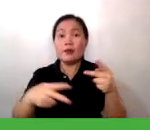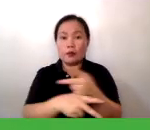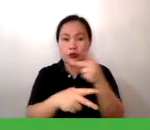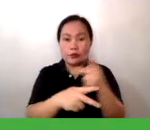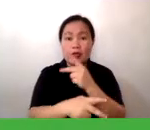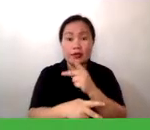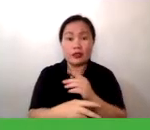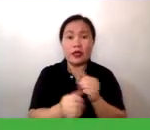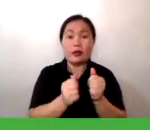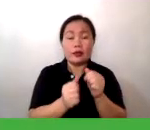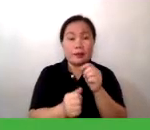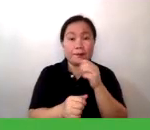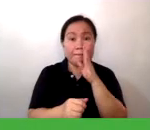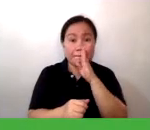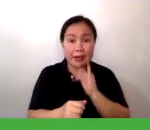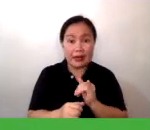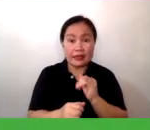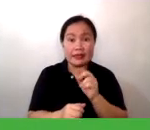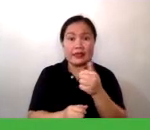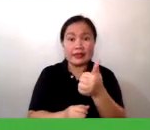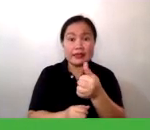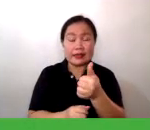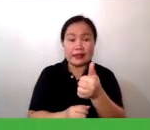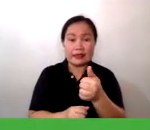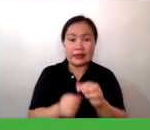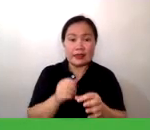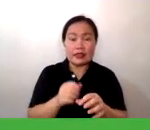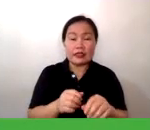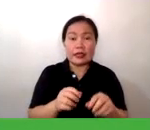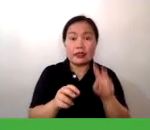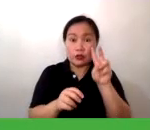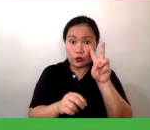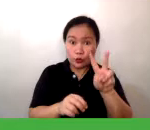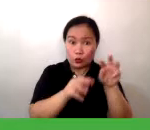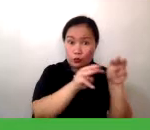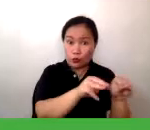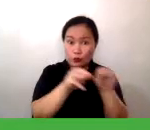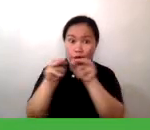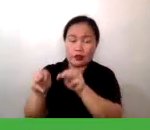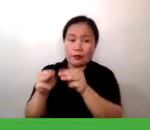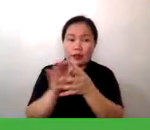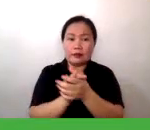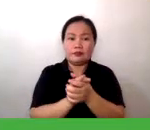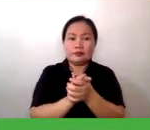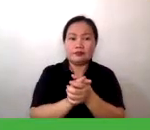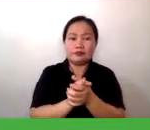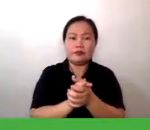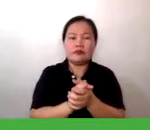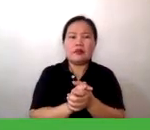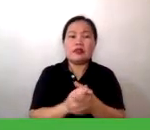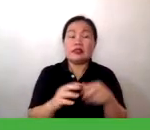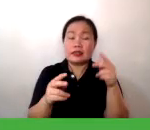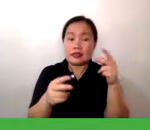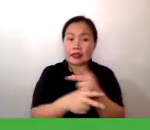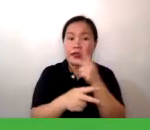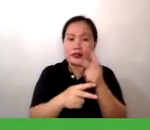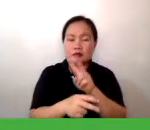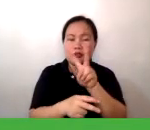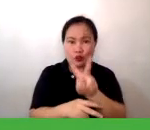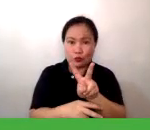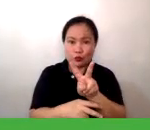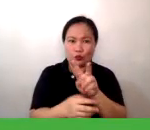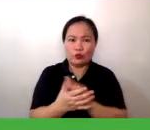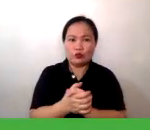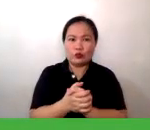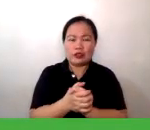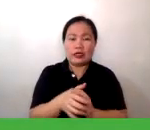isang move lang siya. Okay? Pag dalawang moves, if you are trying to convert meter to centimeter, so dalawa,